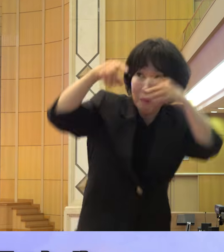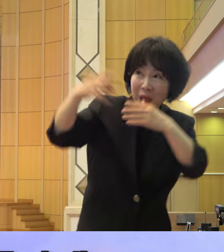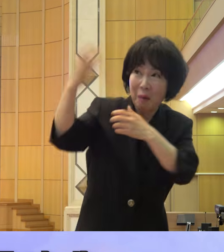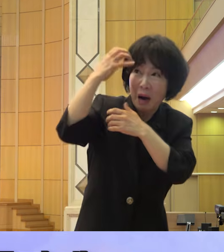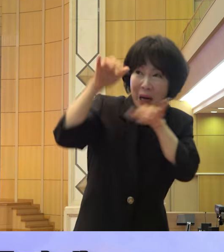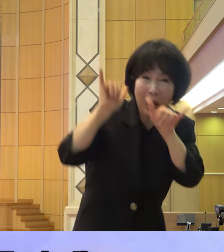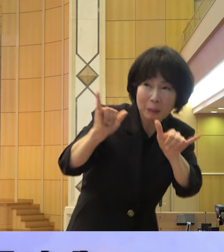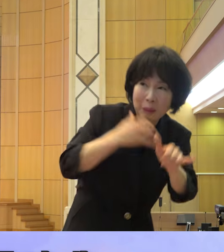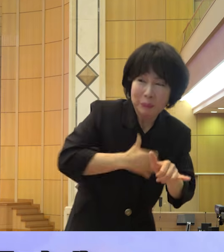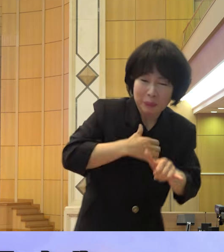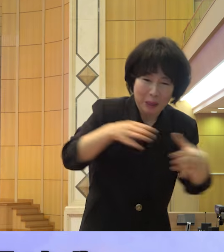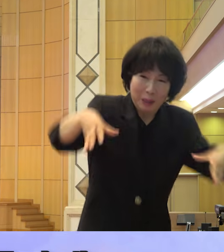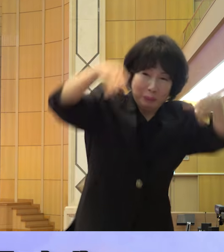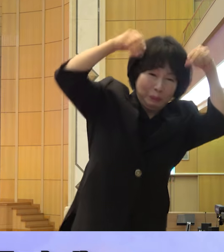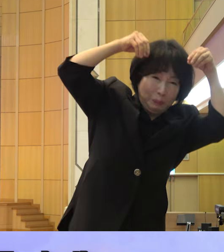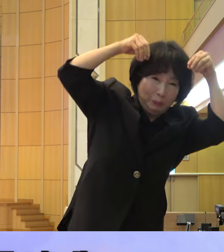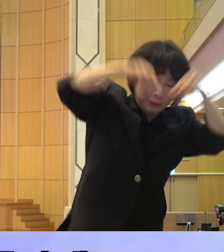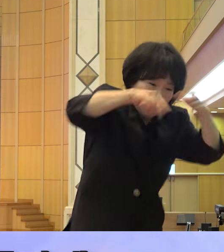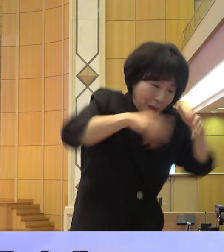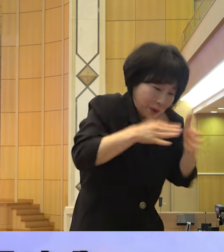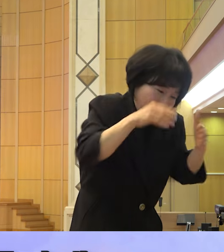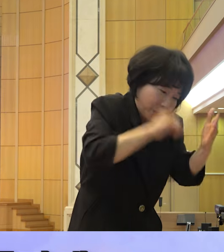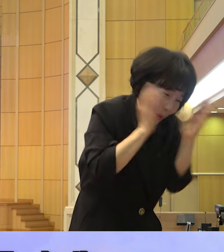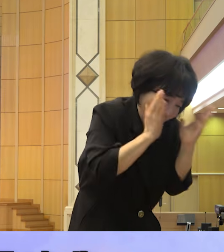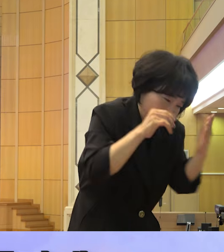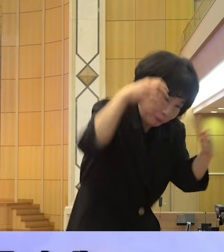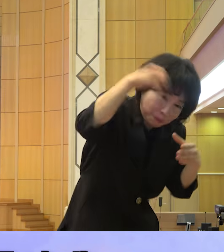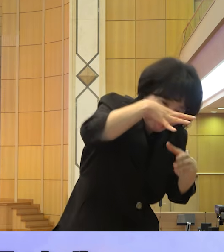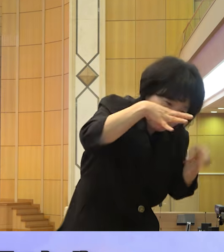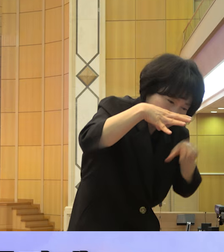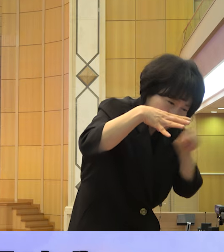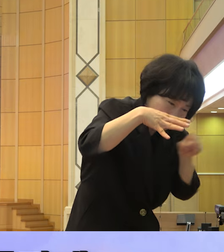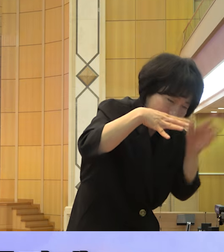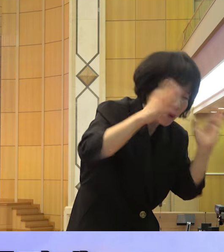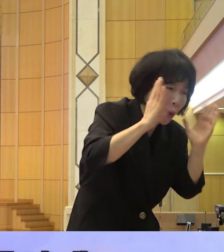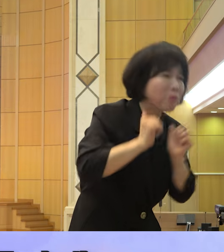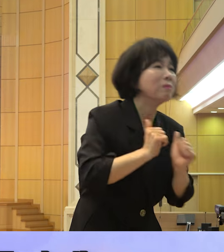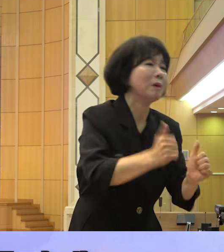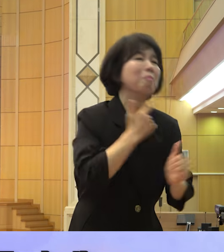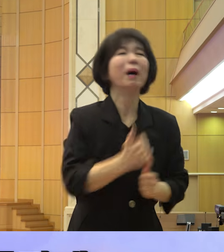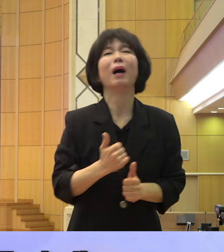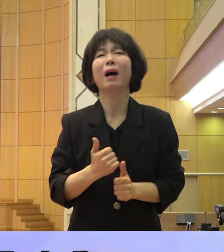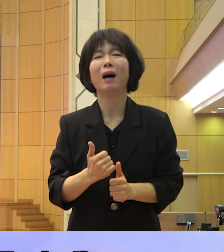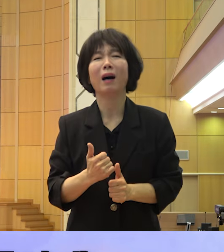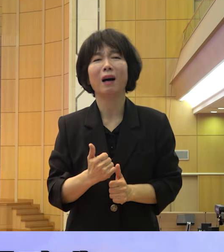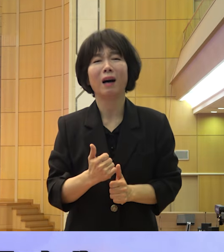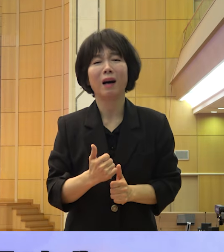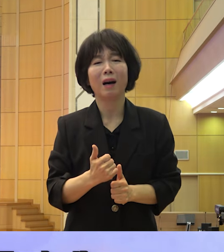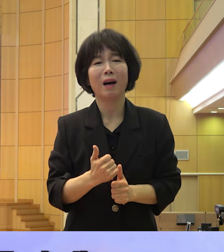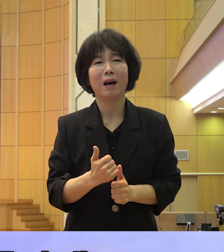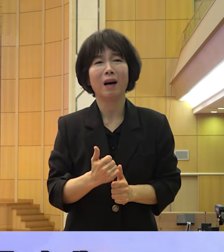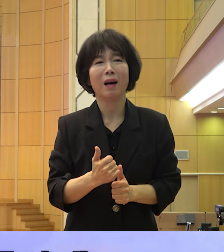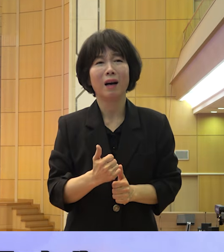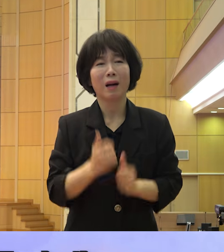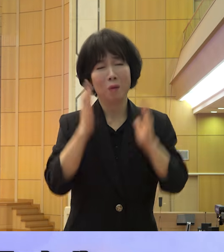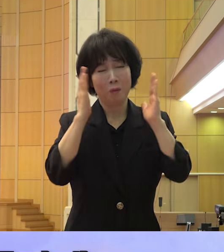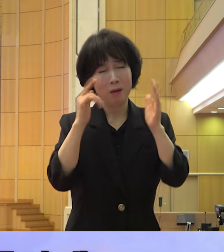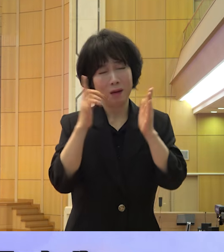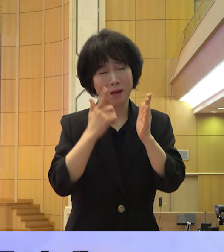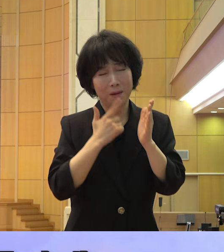뒤집어 쓰고 그 밑에서 후레쉬 켜놓고 그러고 내가 공부한 사람이에요. 예? 그런데 그때 그렇게 공부 안 했으면 신학도 못